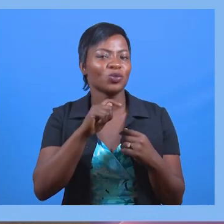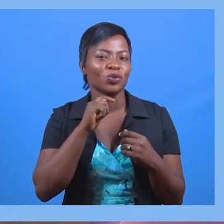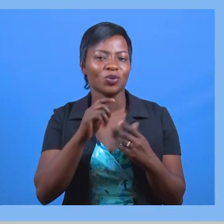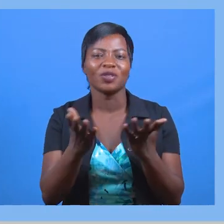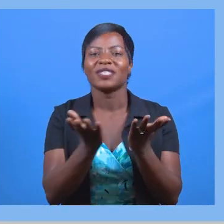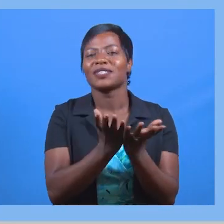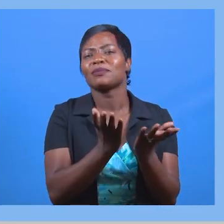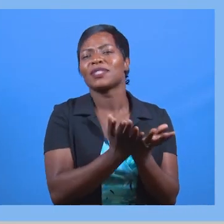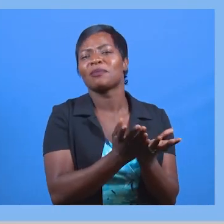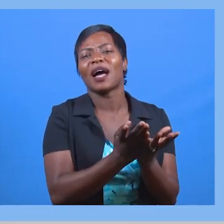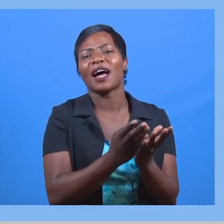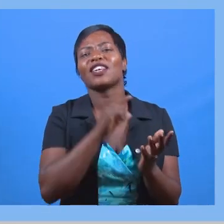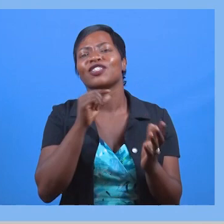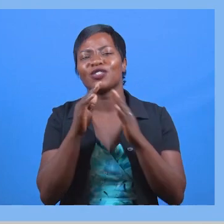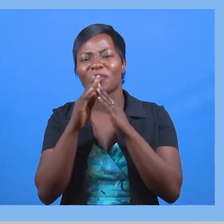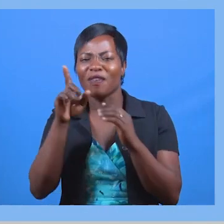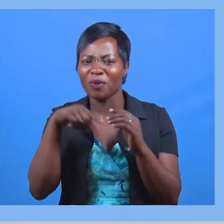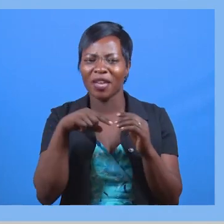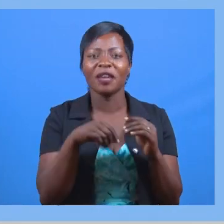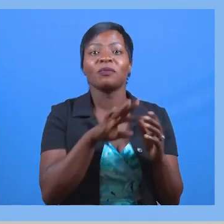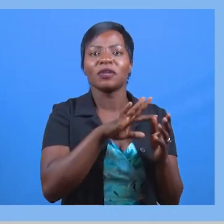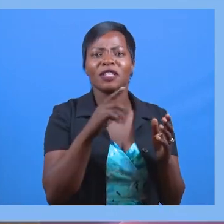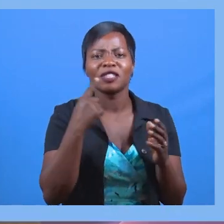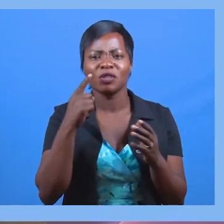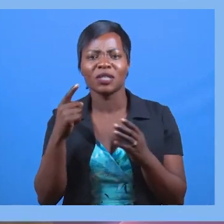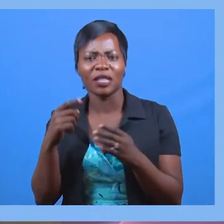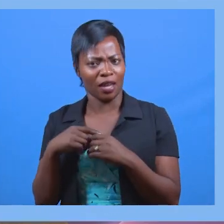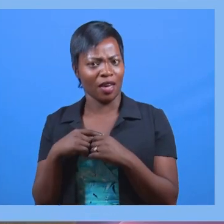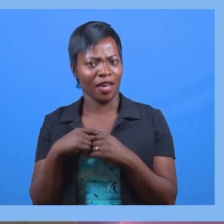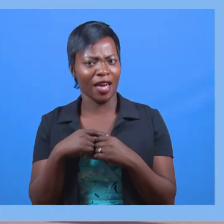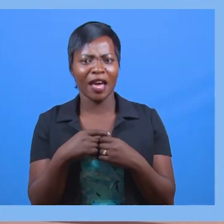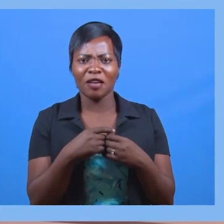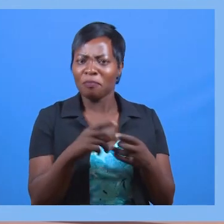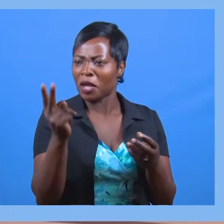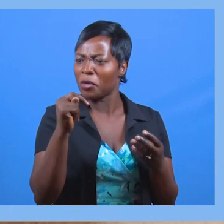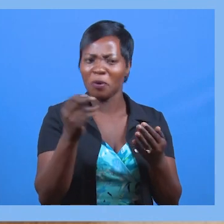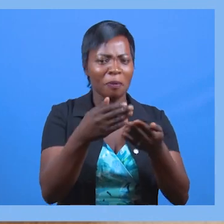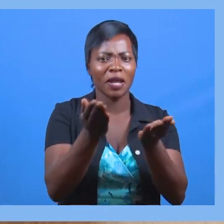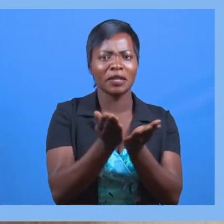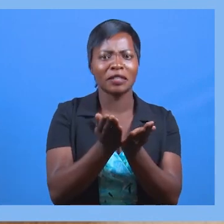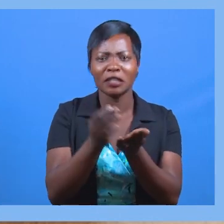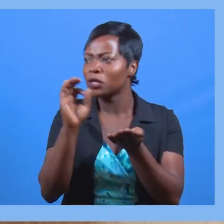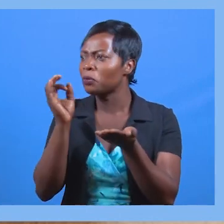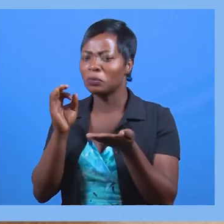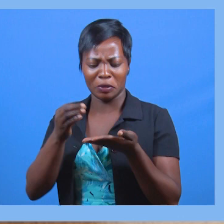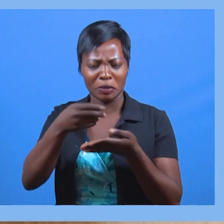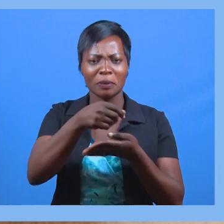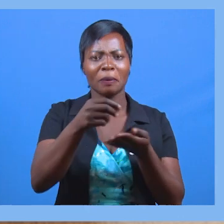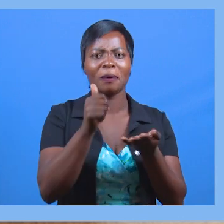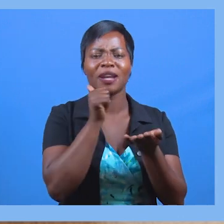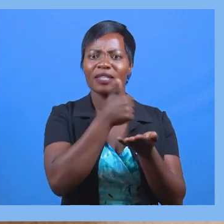pavauya ndozvandakangoitirwawo izvi, kwete kunotanga kubata dzimwe ndiro dzimwe dzine goridhe, dzimwe dzine